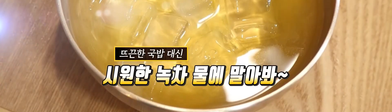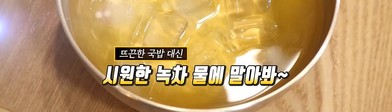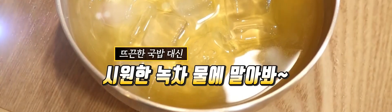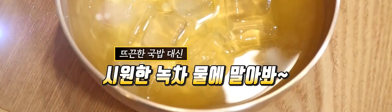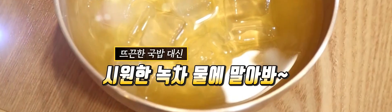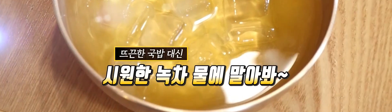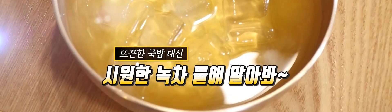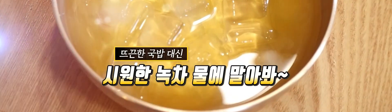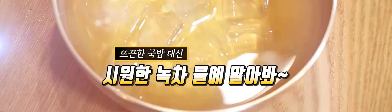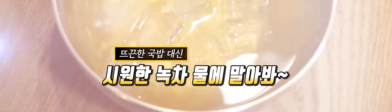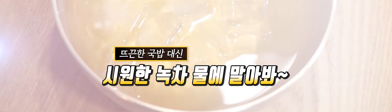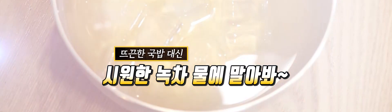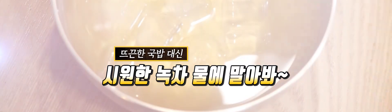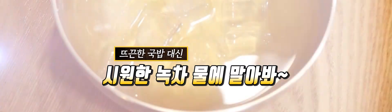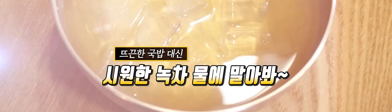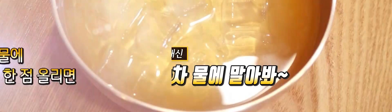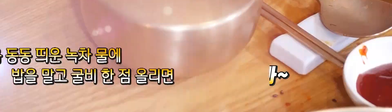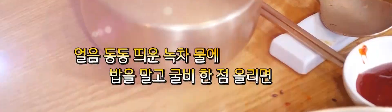으